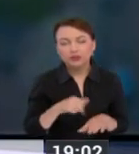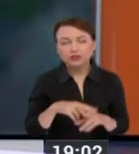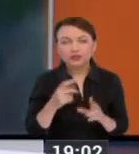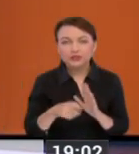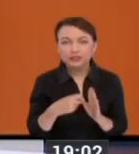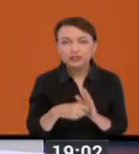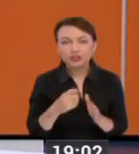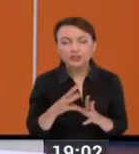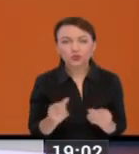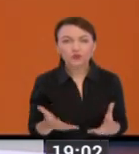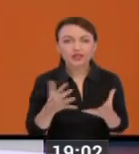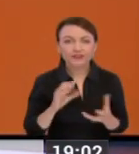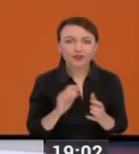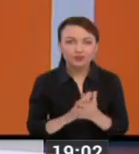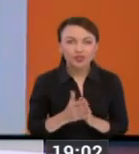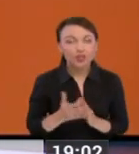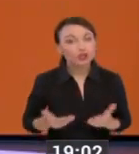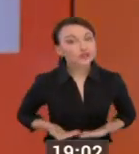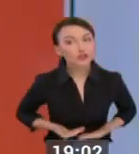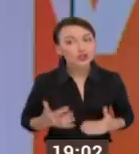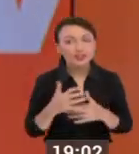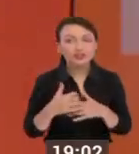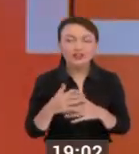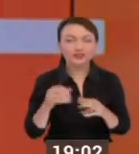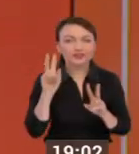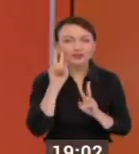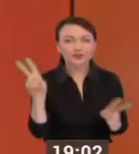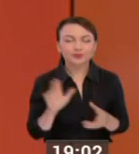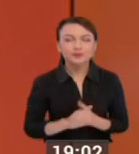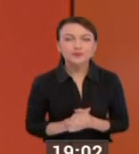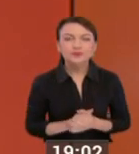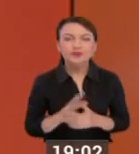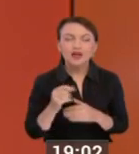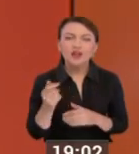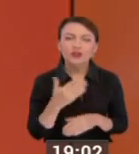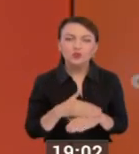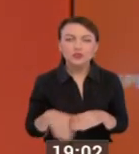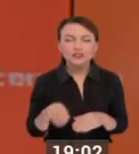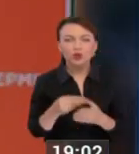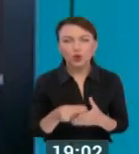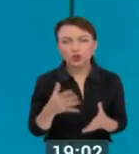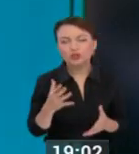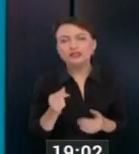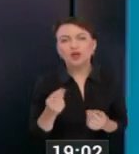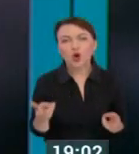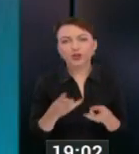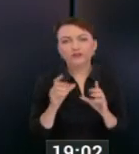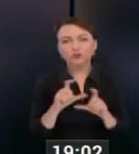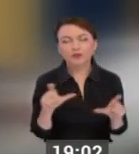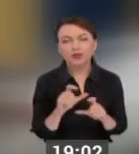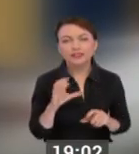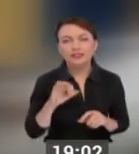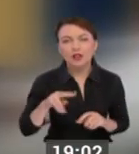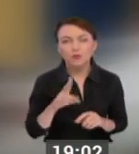усіх обставин. Чи вижила кішка, наразі невідомо. А на вулиці Дорогожицькій сьогодні горів супермаркет «Сільпо». Пожежа сталася